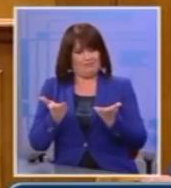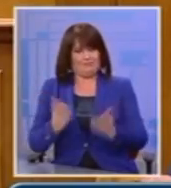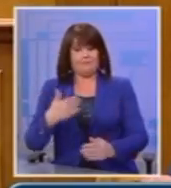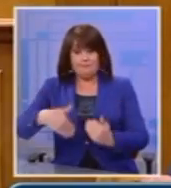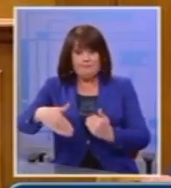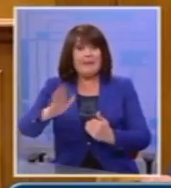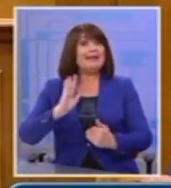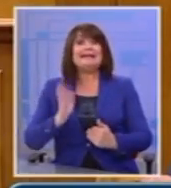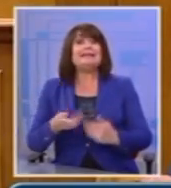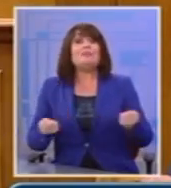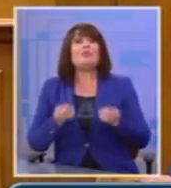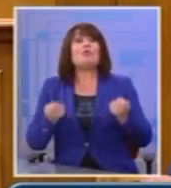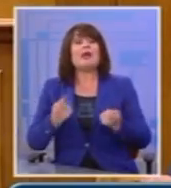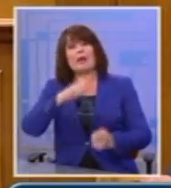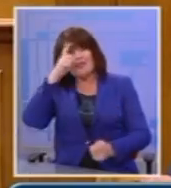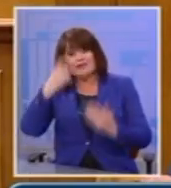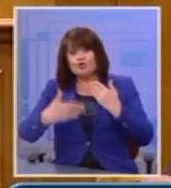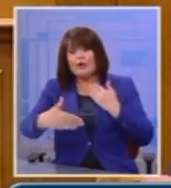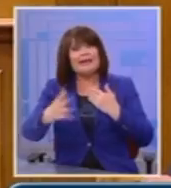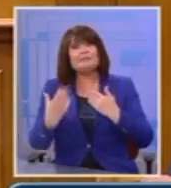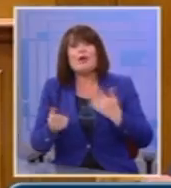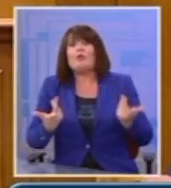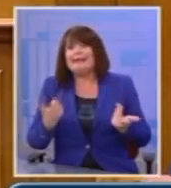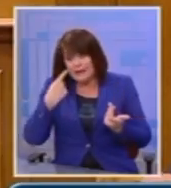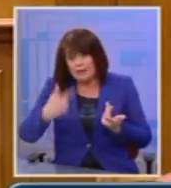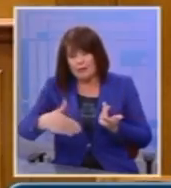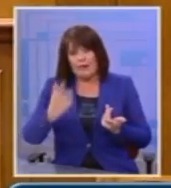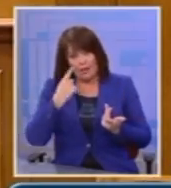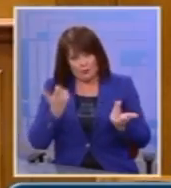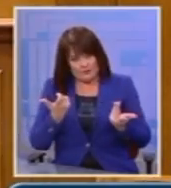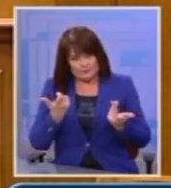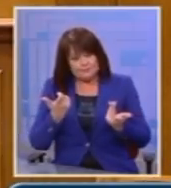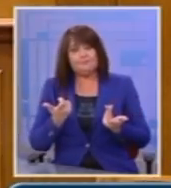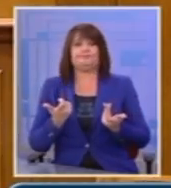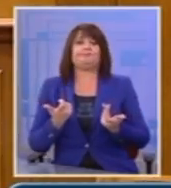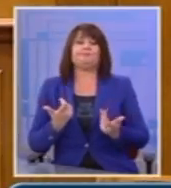Ποιες δυνατότητες αλλά και ποιες δυσκολίες ανοίγονται μπροστά μας?